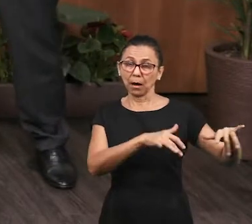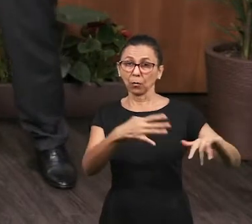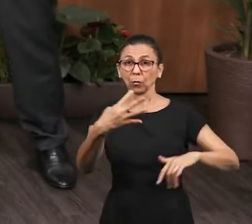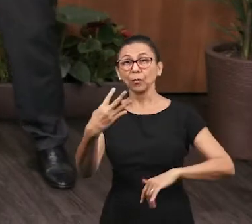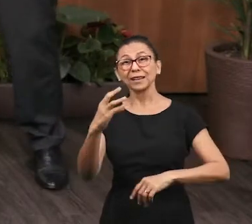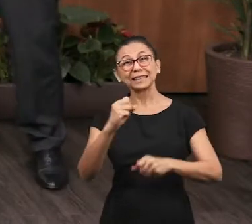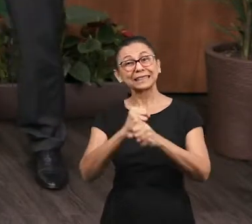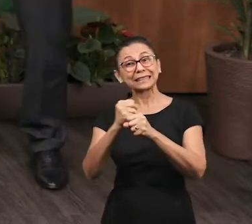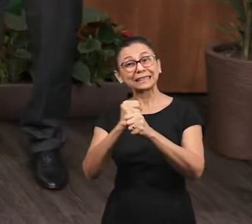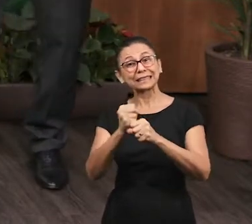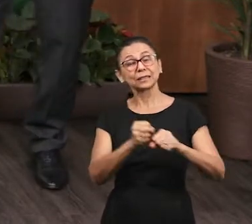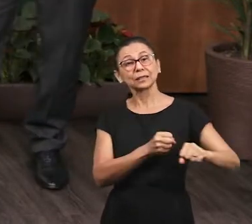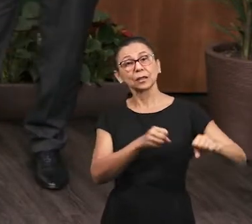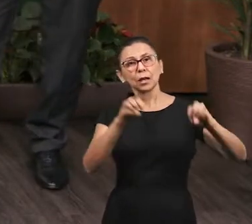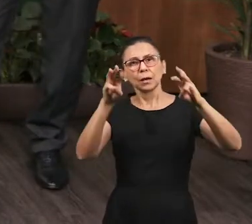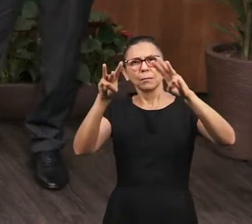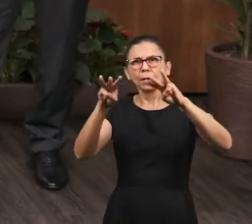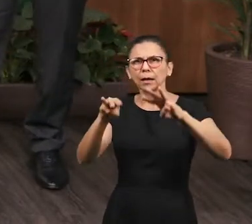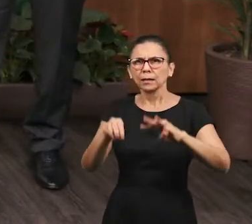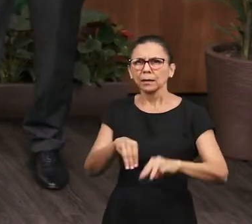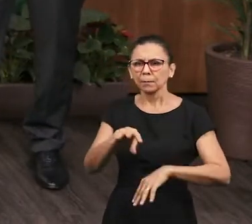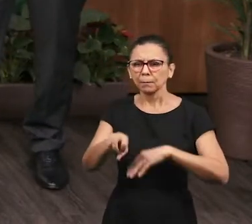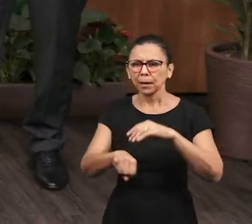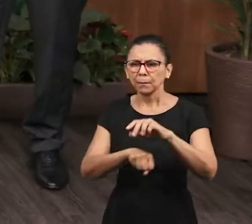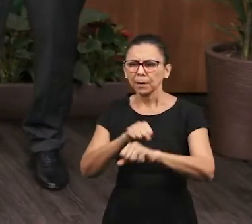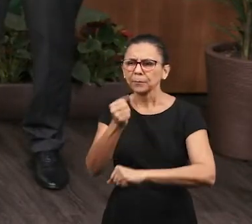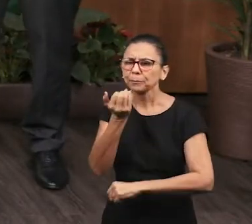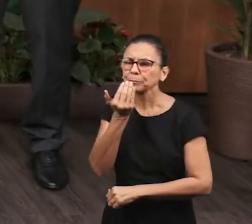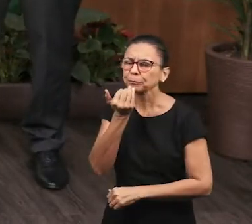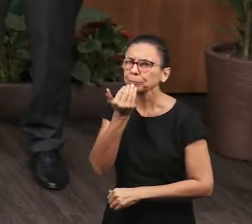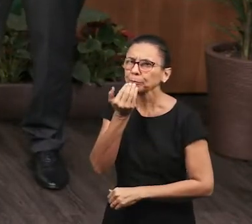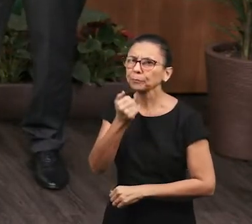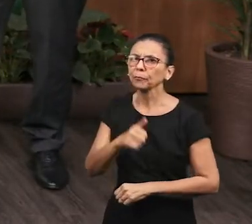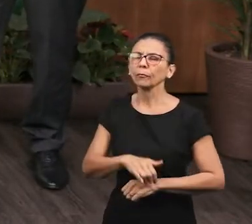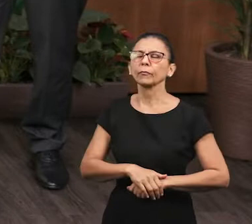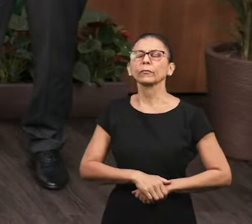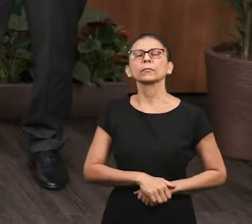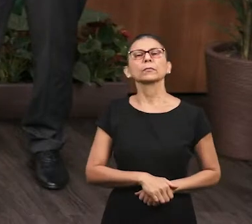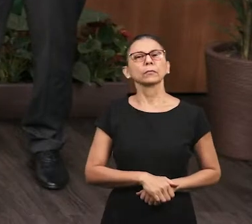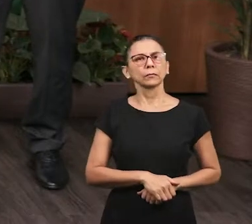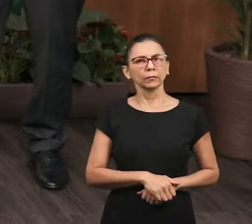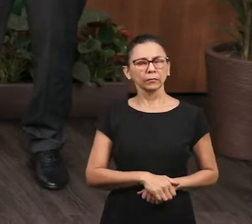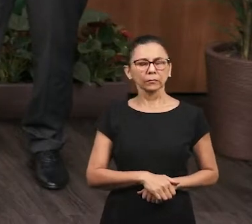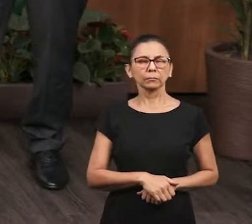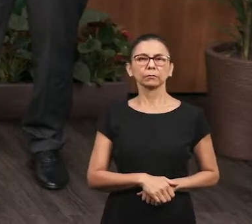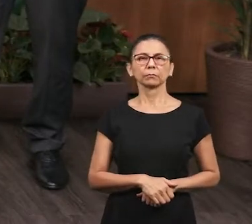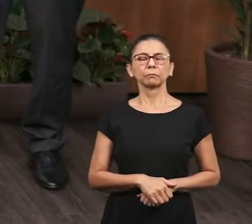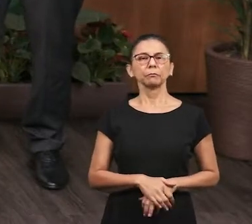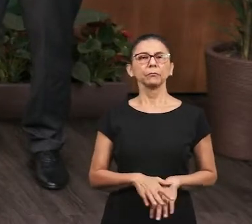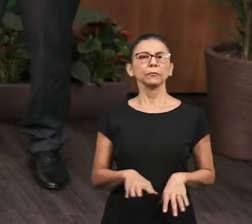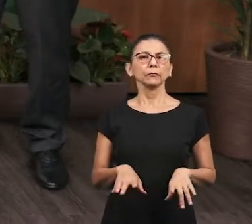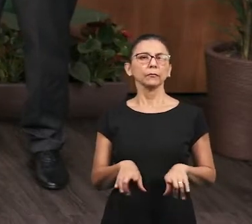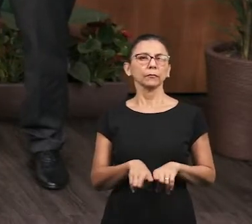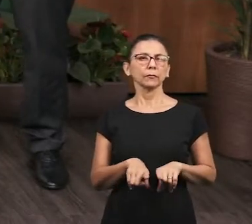питался манной 40 лет и до того момента,